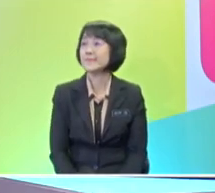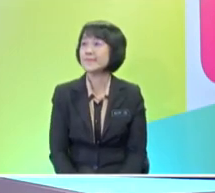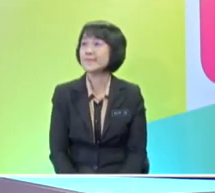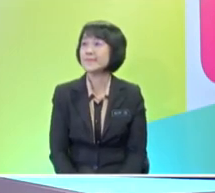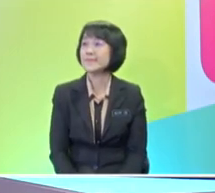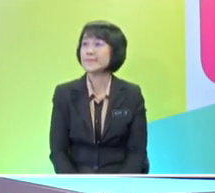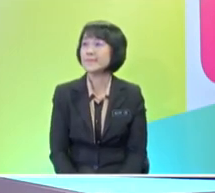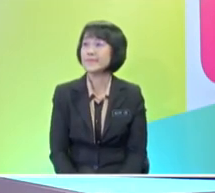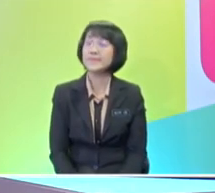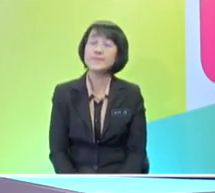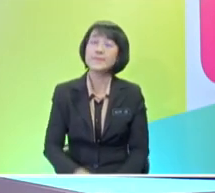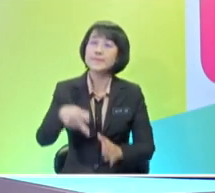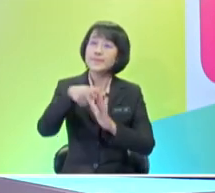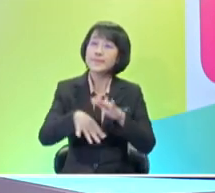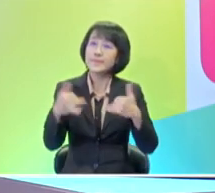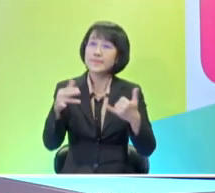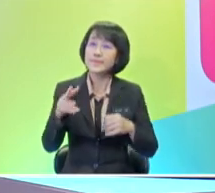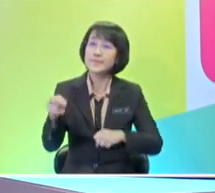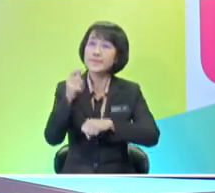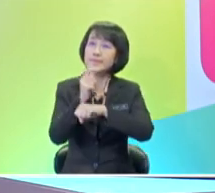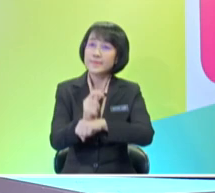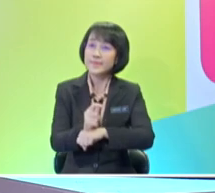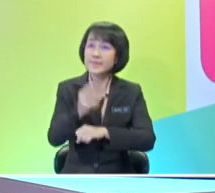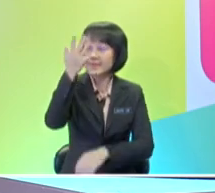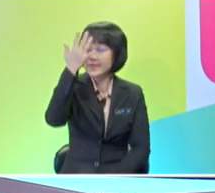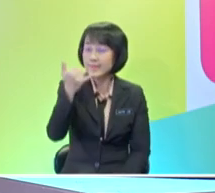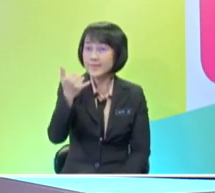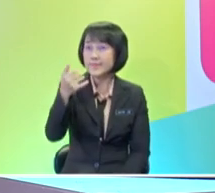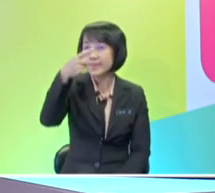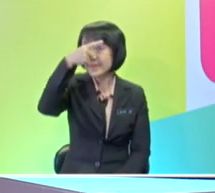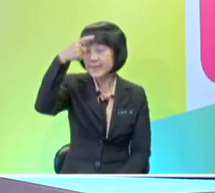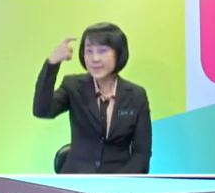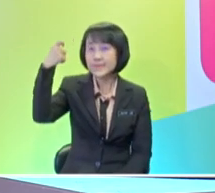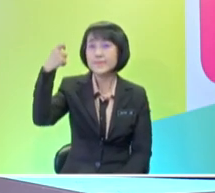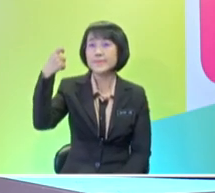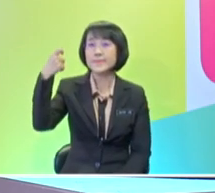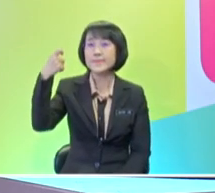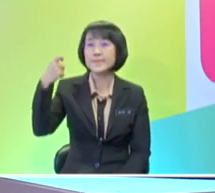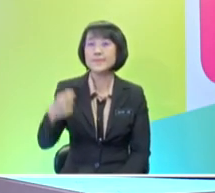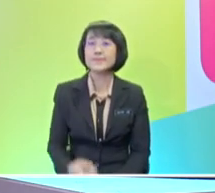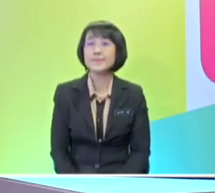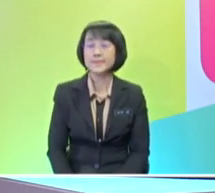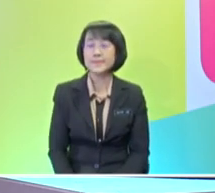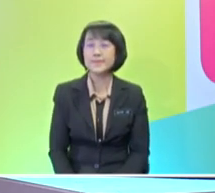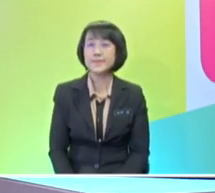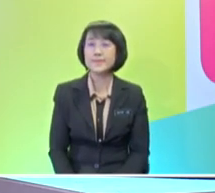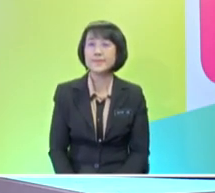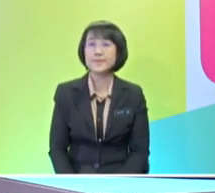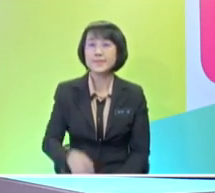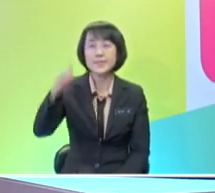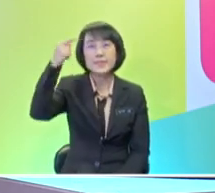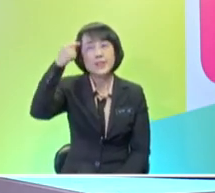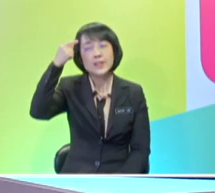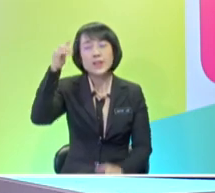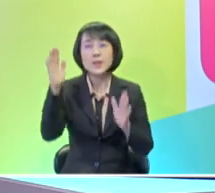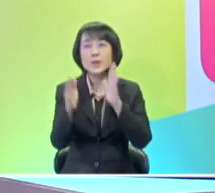tradisional adalah permainan ini sebenarnya adalah permainan yang di lazimi oleh sesuatu masyarakat ada ketika itu jadi